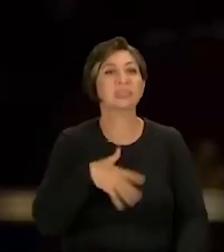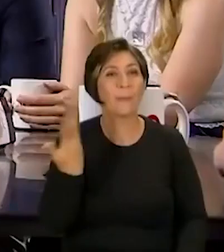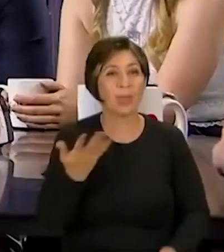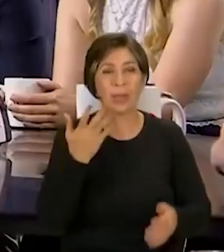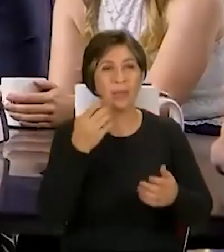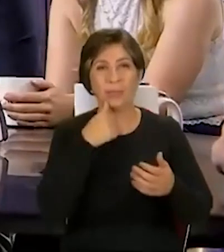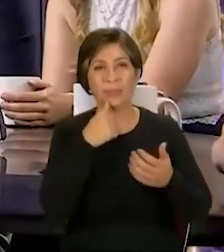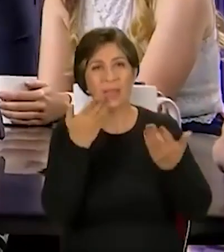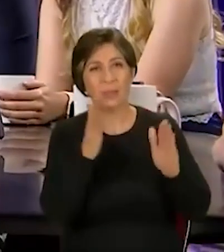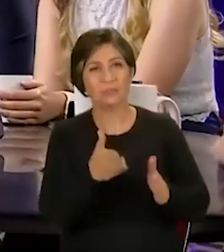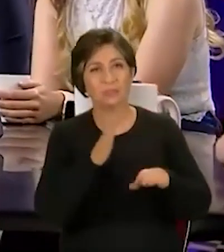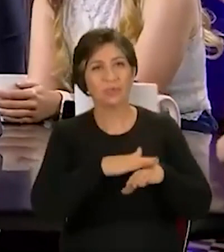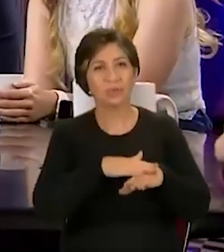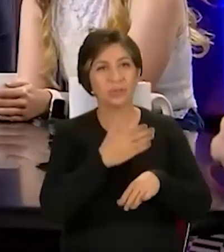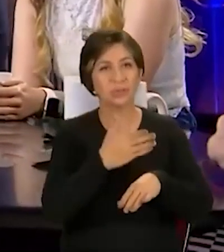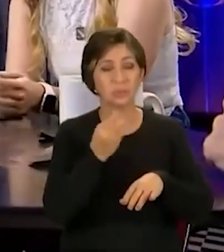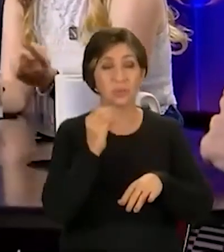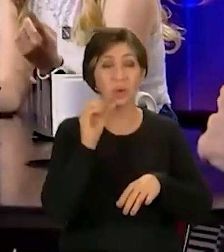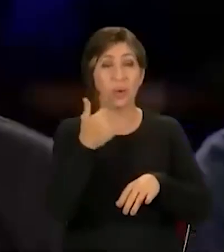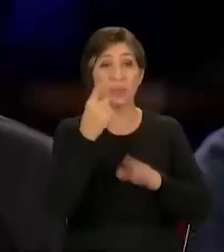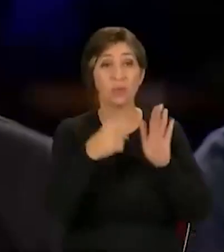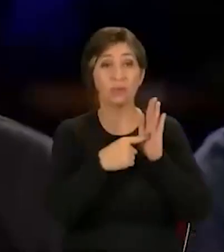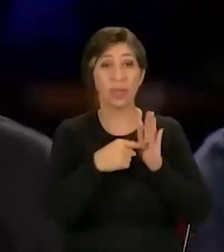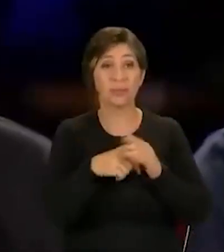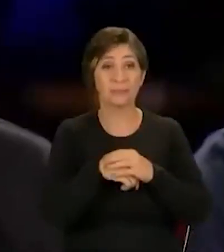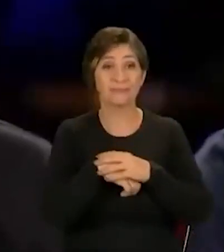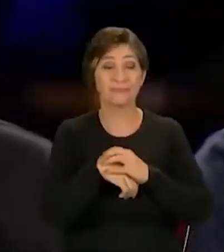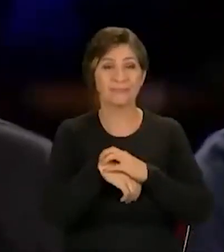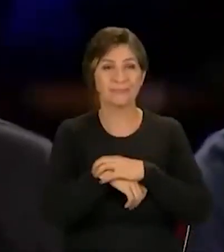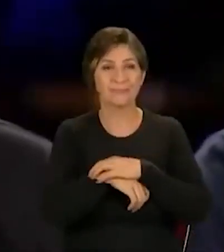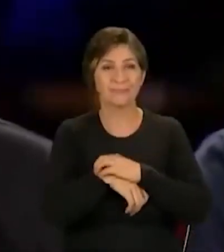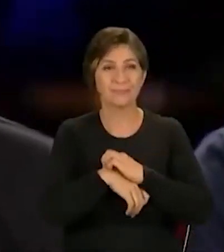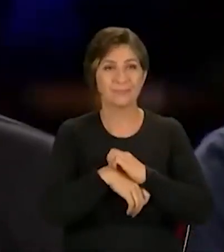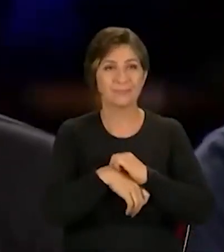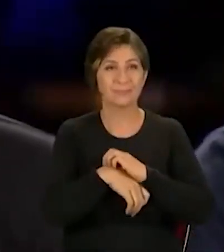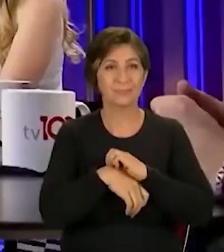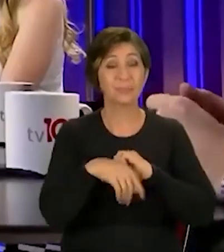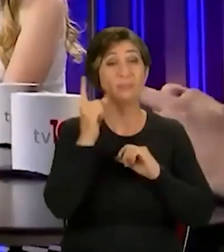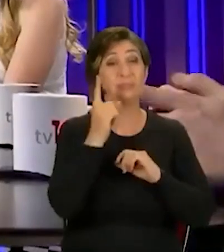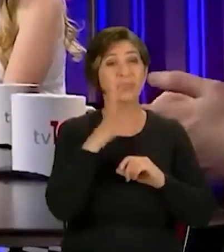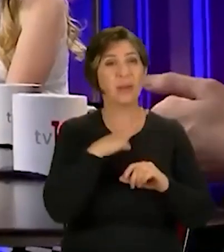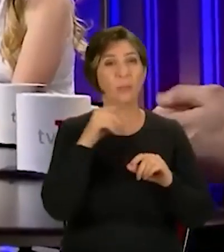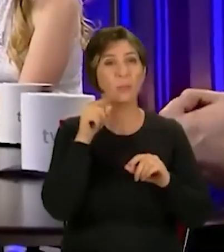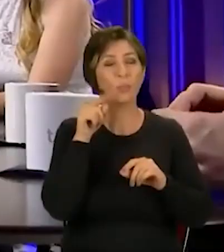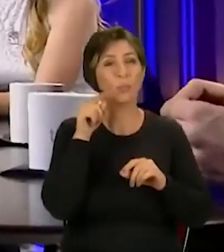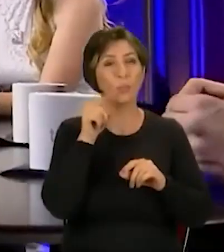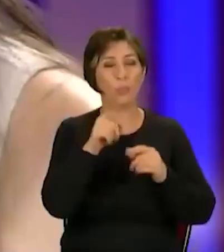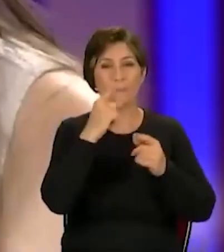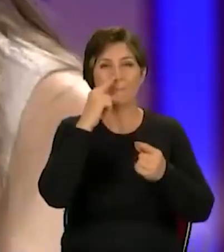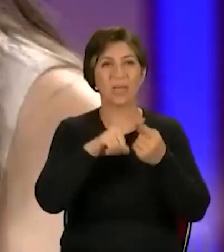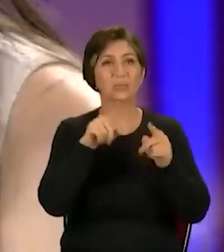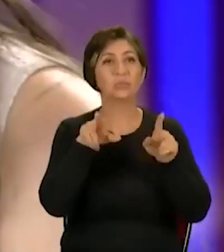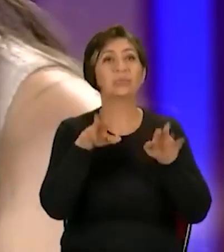yapacağız? Politik olarak doğru olmayan gayet önemli bir nokta. Ama orada yalnız, şöyle bir şey var. Yalnız şöyle bir şey var. Yani hani bu bütün